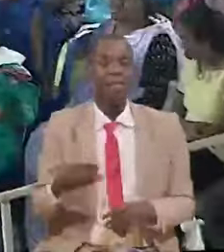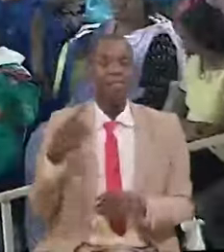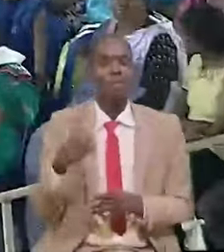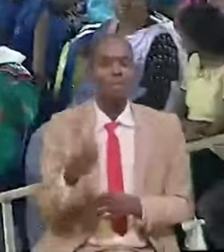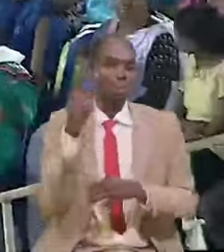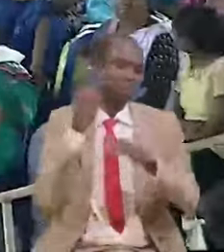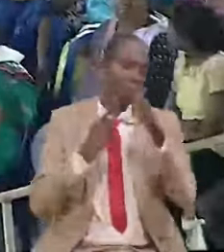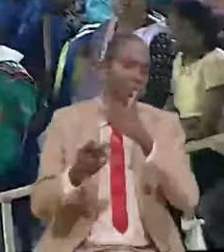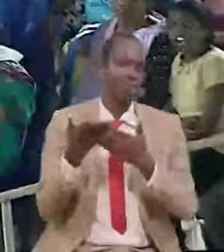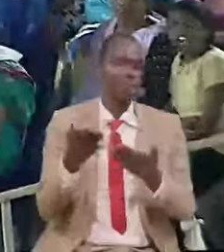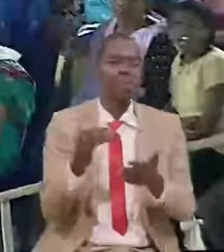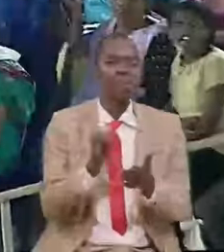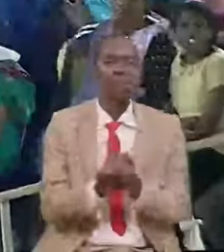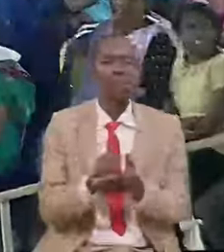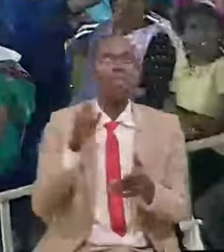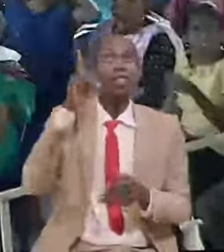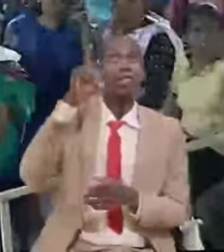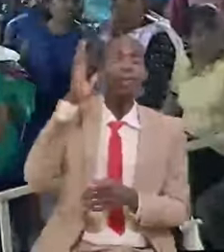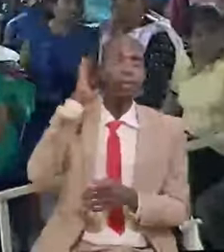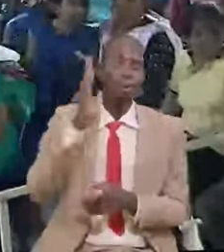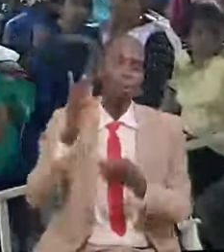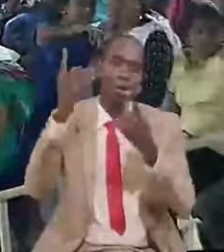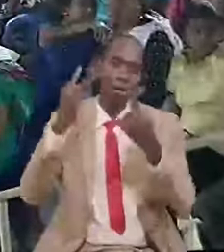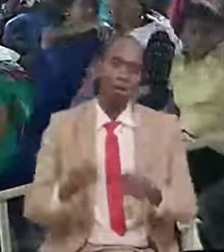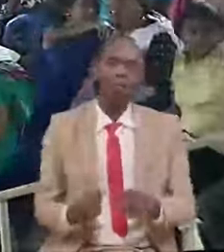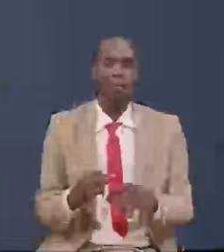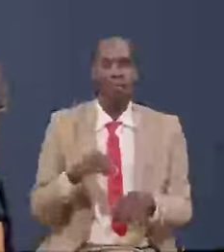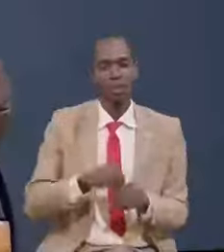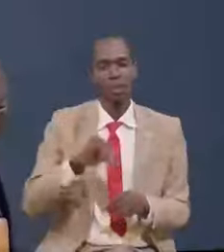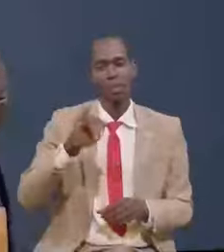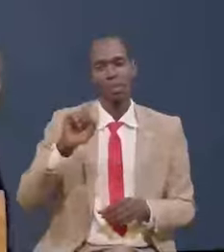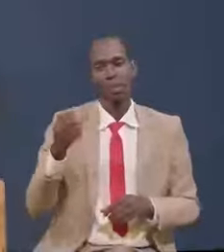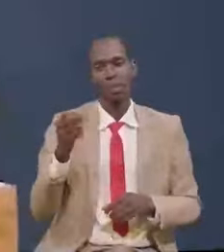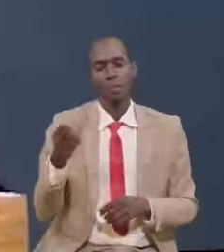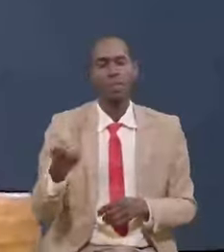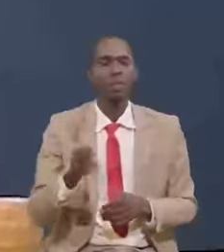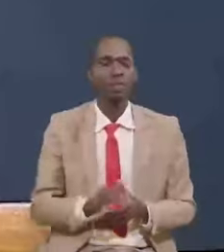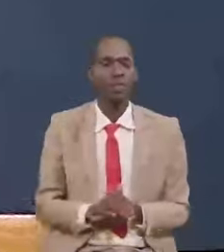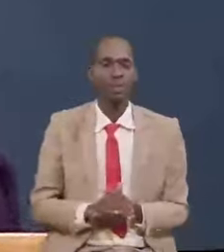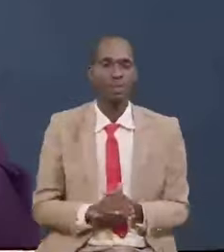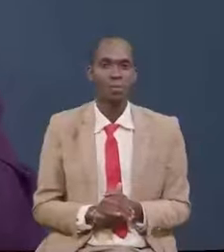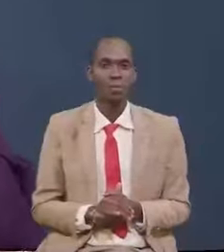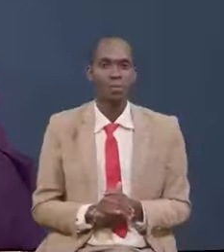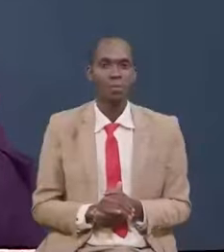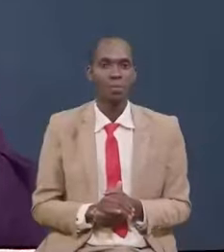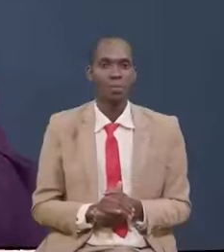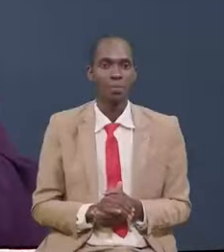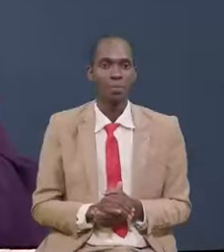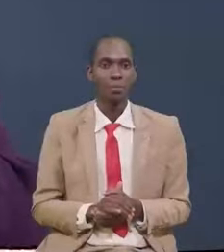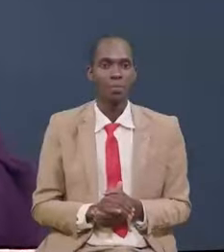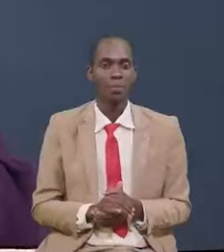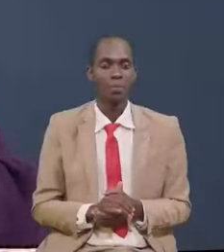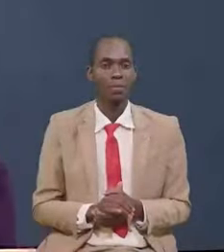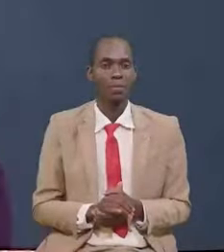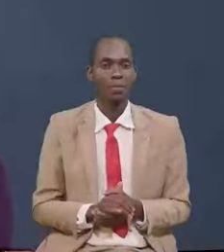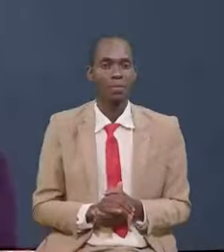Et que donc Christ, le Messie, viendra, la postérité de la femme, va écraser la tête du serpent et